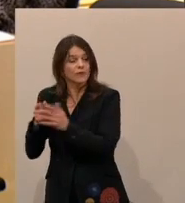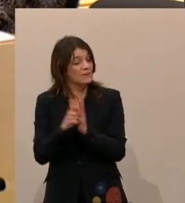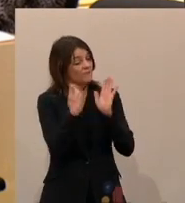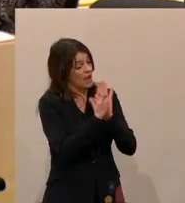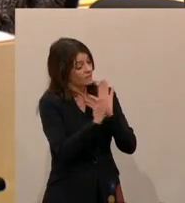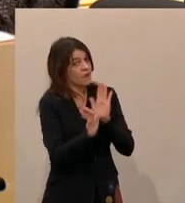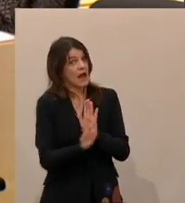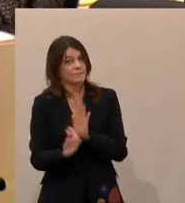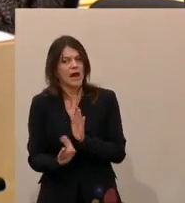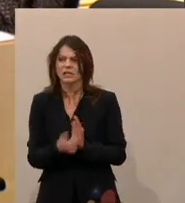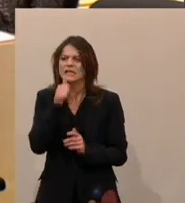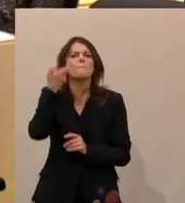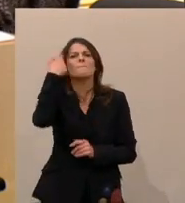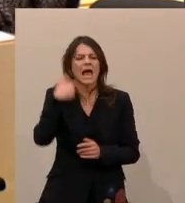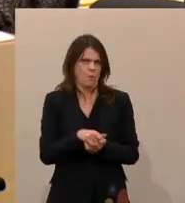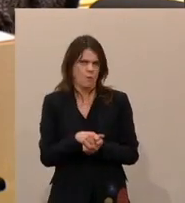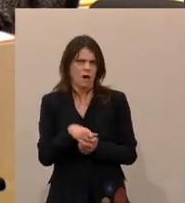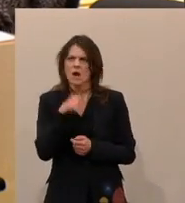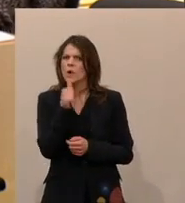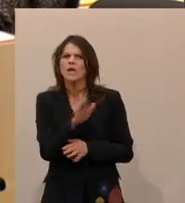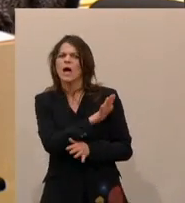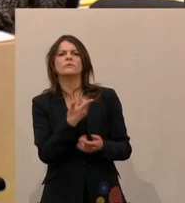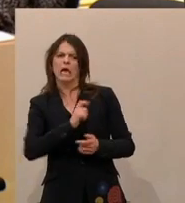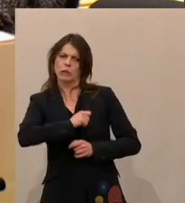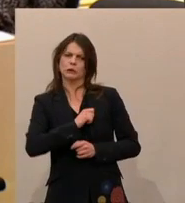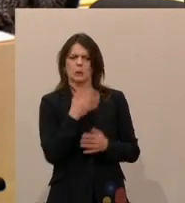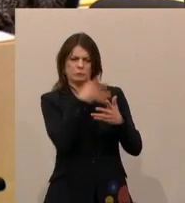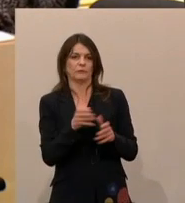Herr Abgeordneter Pilz, nicht Meinungen und nicht Gesinnungen.